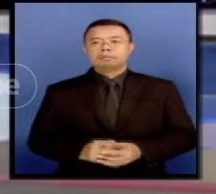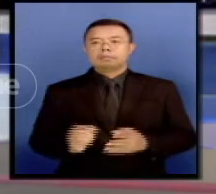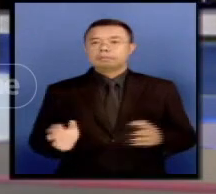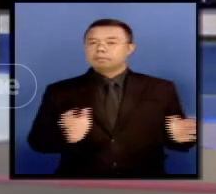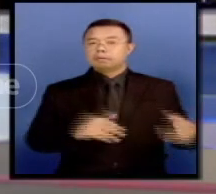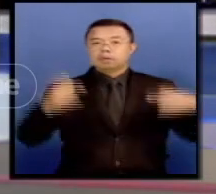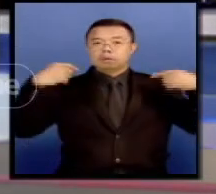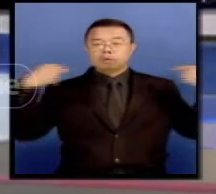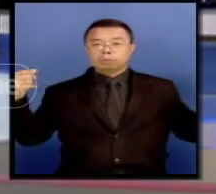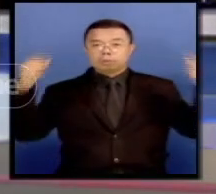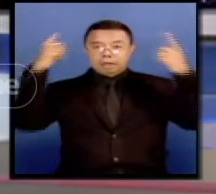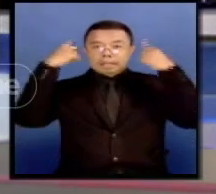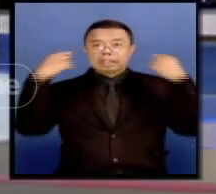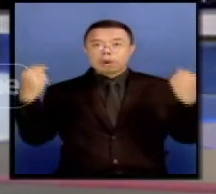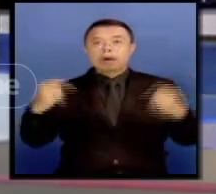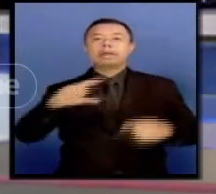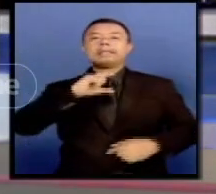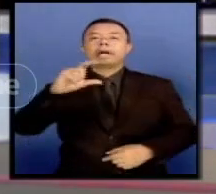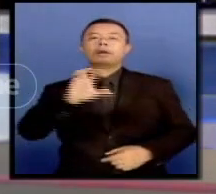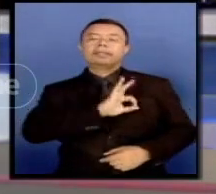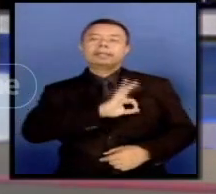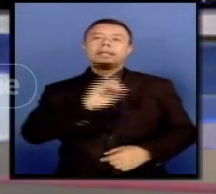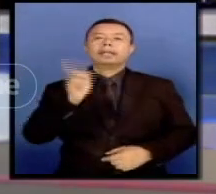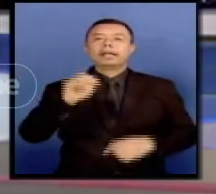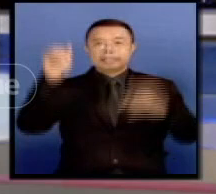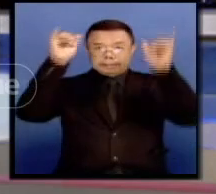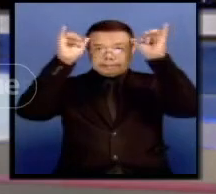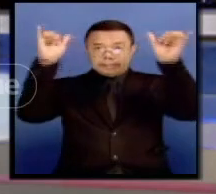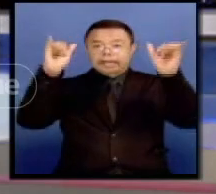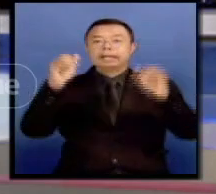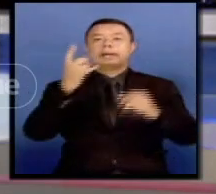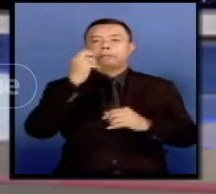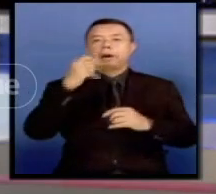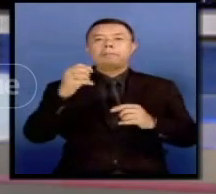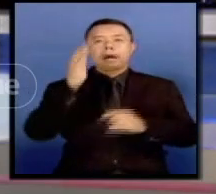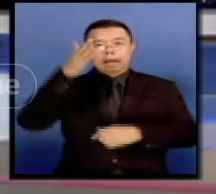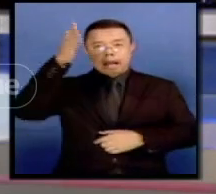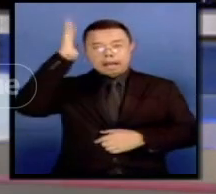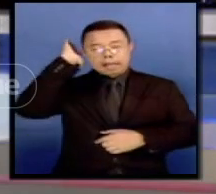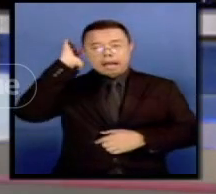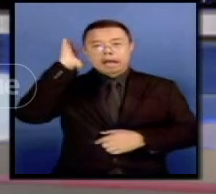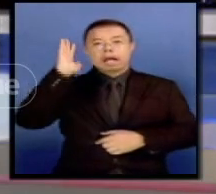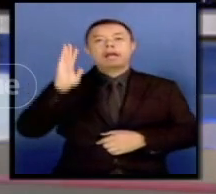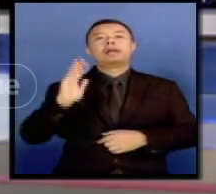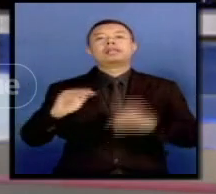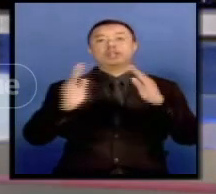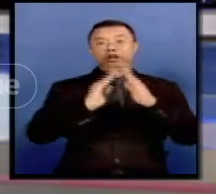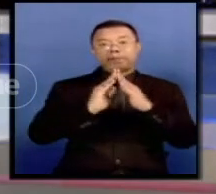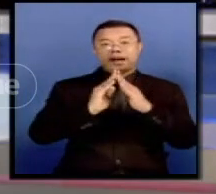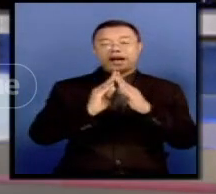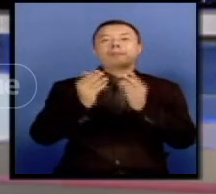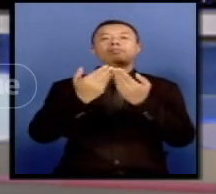Pemirsa, Gubernur Jawa Tengah yang juga bakal capres PDIP, Ganjar Pranowo, melakukan open house di kampung halamannya di